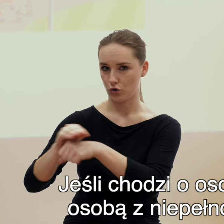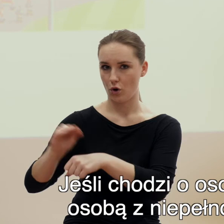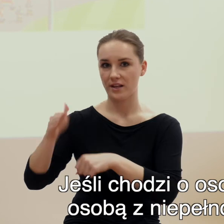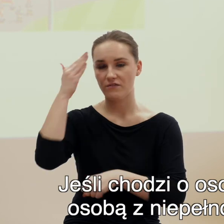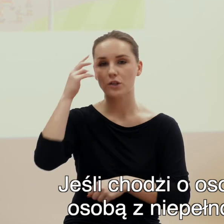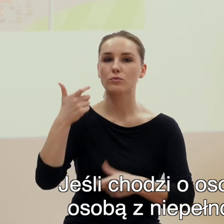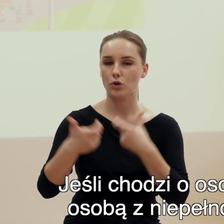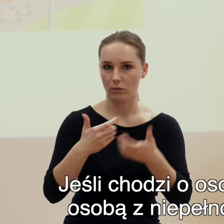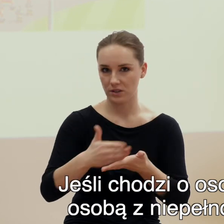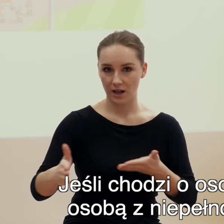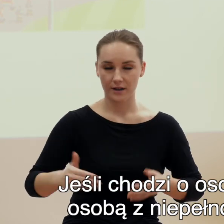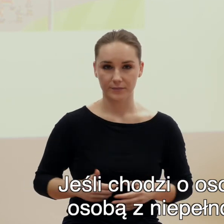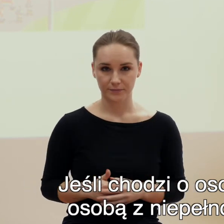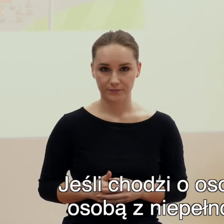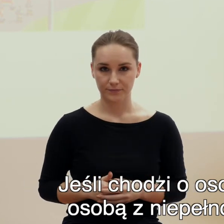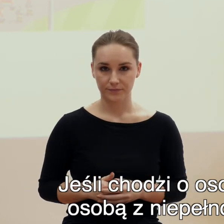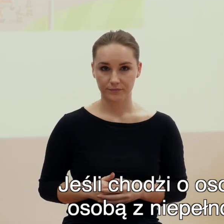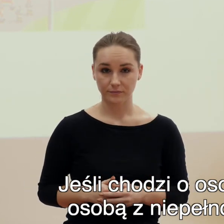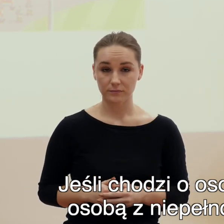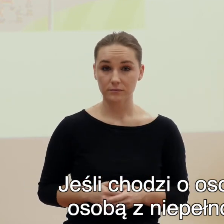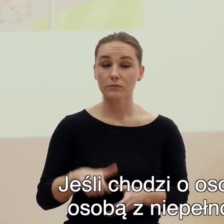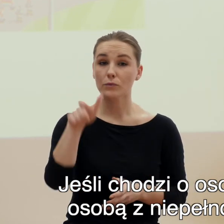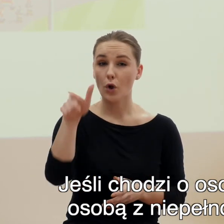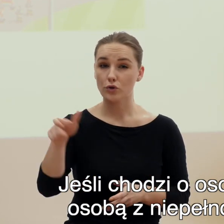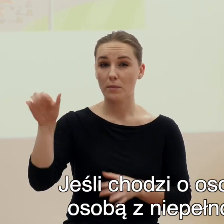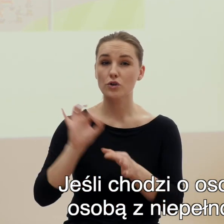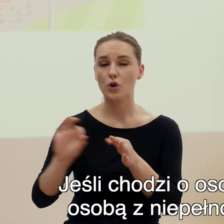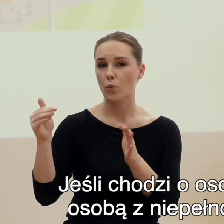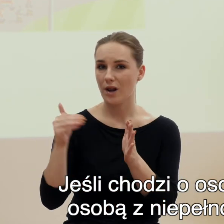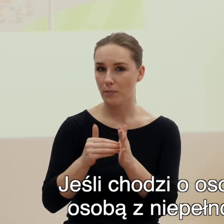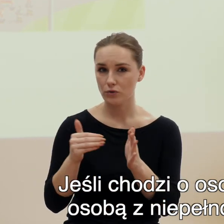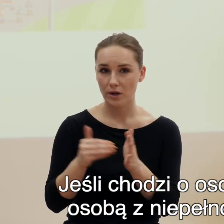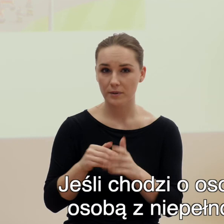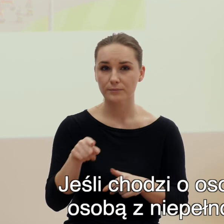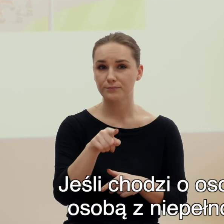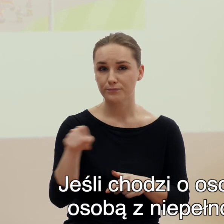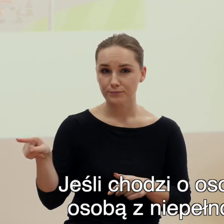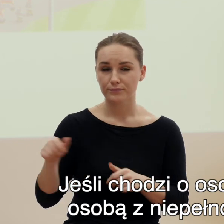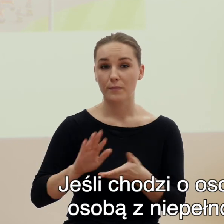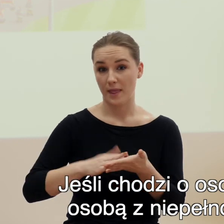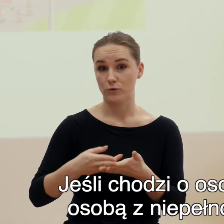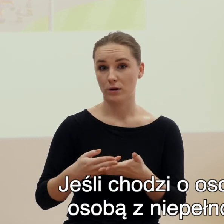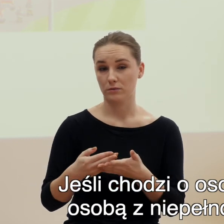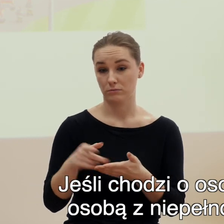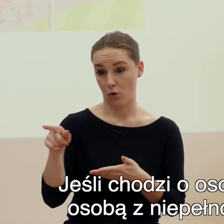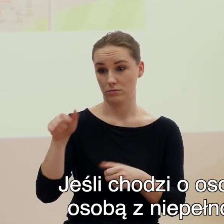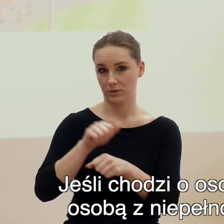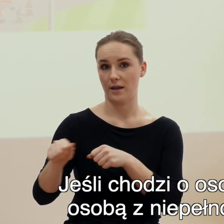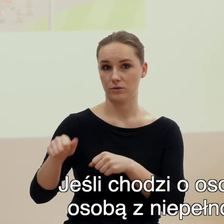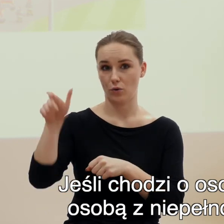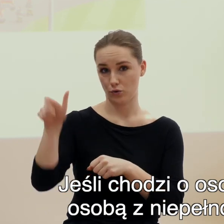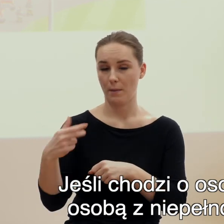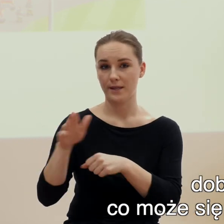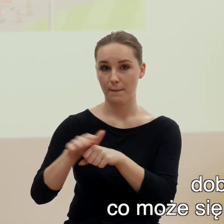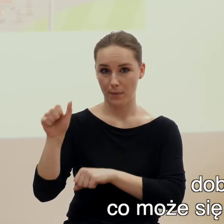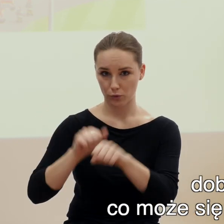Jeśli chodzi o osoby ze szczególnymi potrzebami, jeśli ktoś jest osobą z niepełnosprawnością, jeżeli ktoś ma jakieś